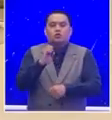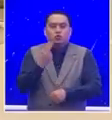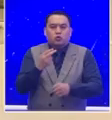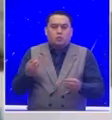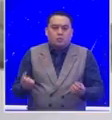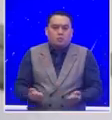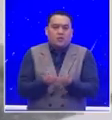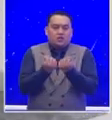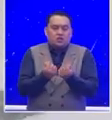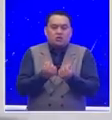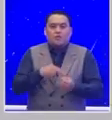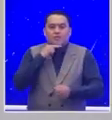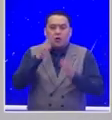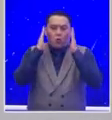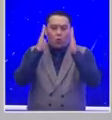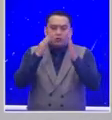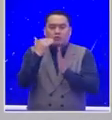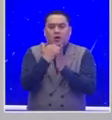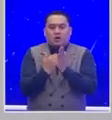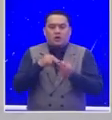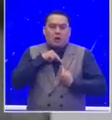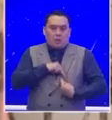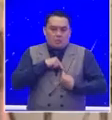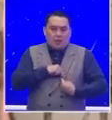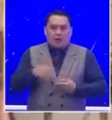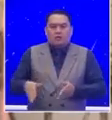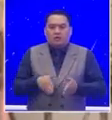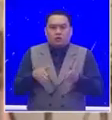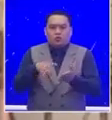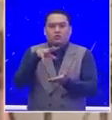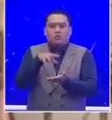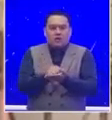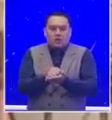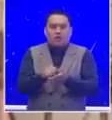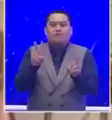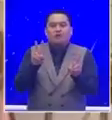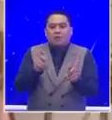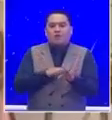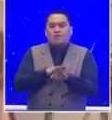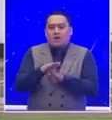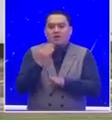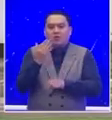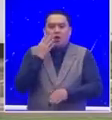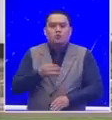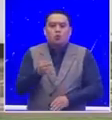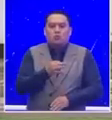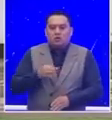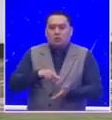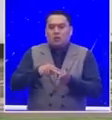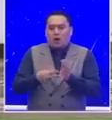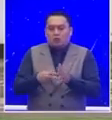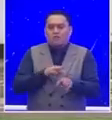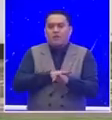соцподдержкой населения большое внимание уделено программам «Енбек» и «Дорожная карта занятости». В рамках их реализации в Алматинской области